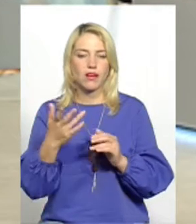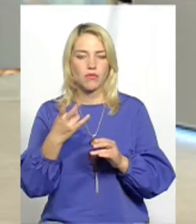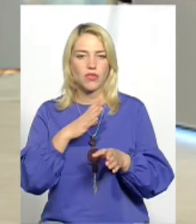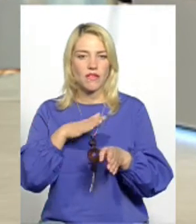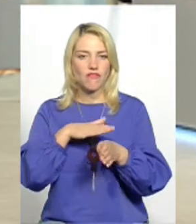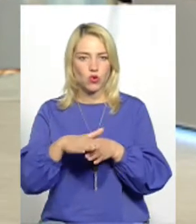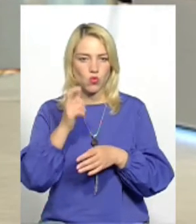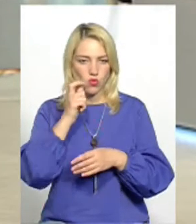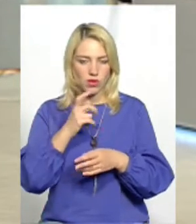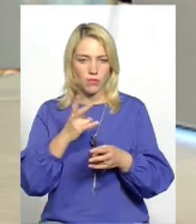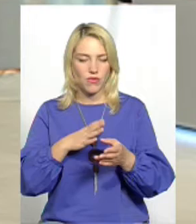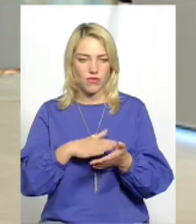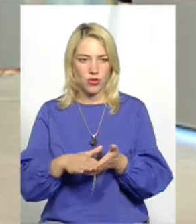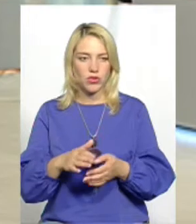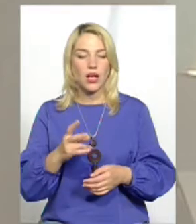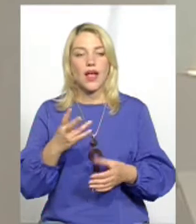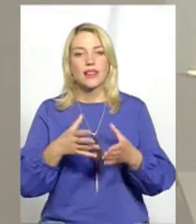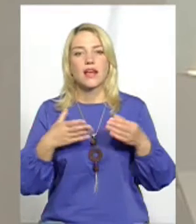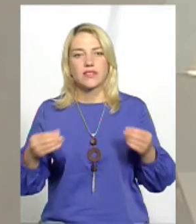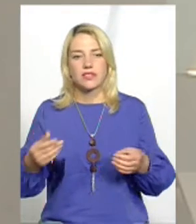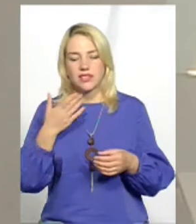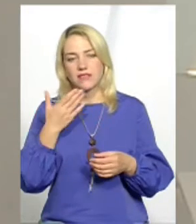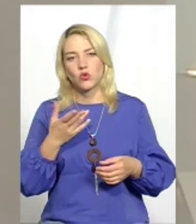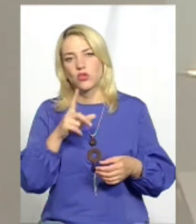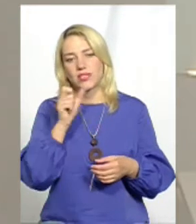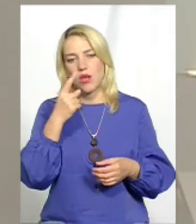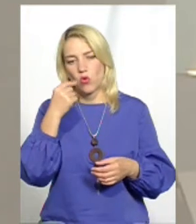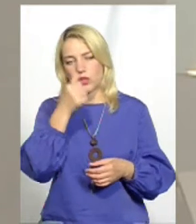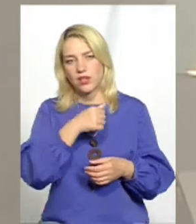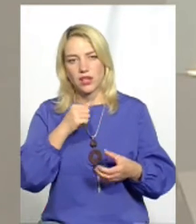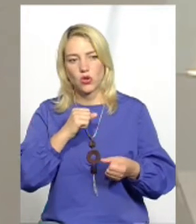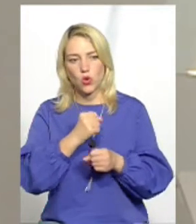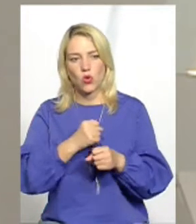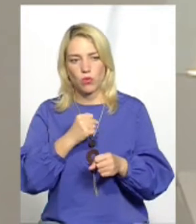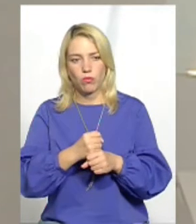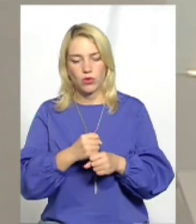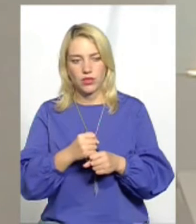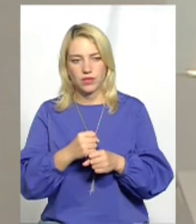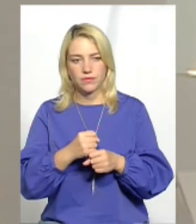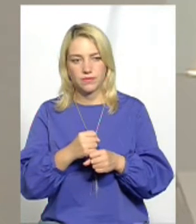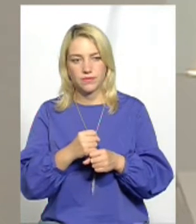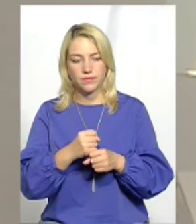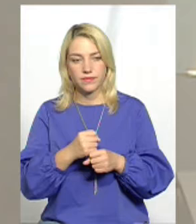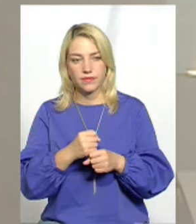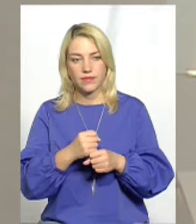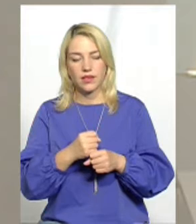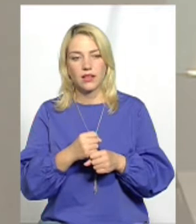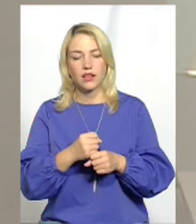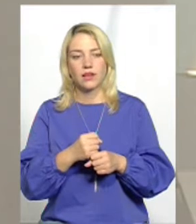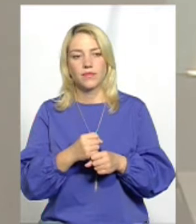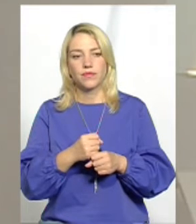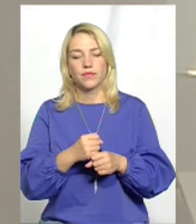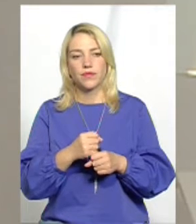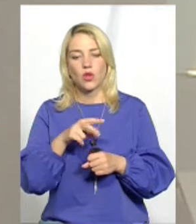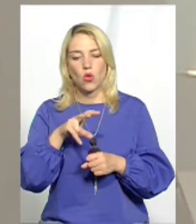виконати. Але от знаєте, навесні, звітуючи за рік роботи, тоді ще голова Хмельницької обласної державної адміністрації